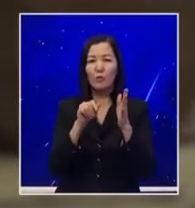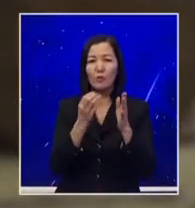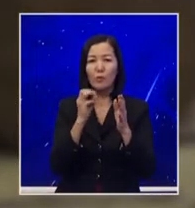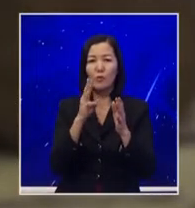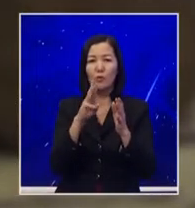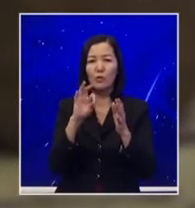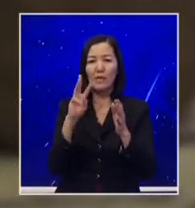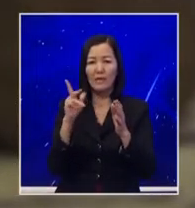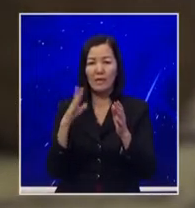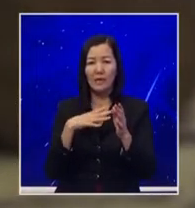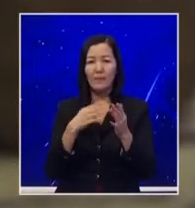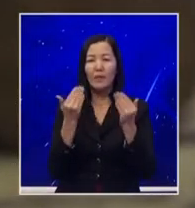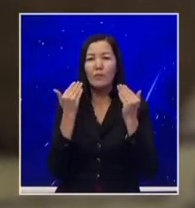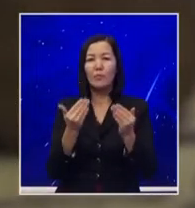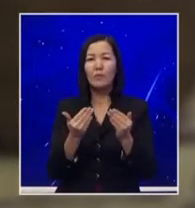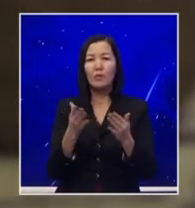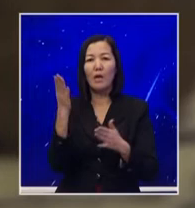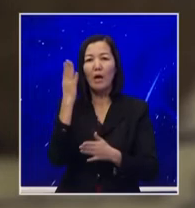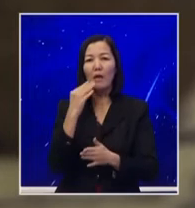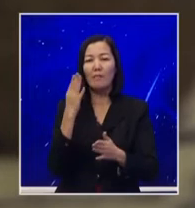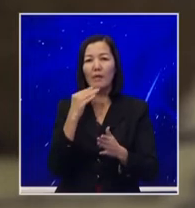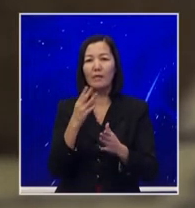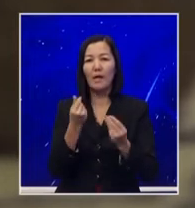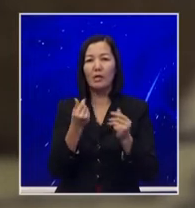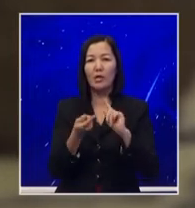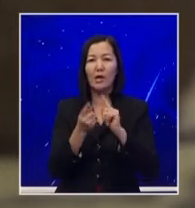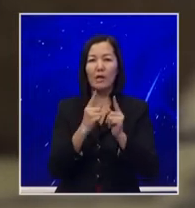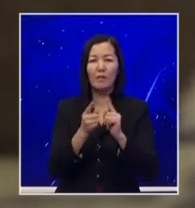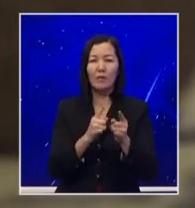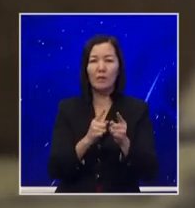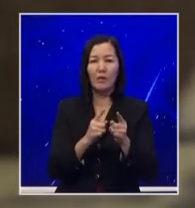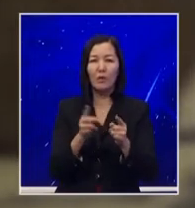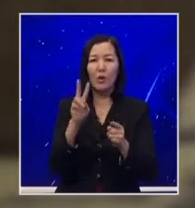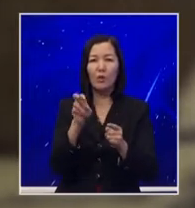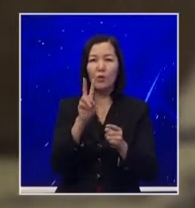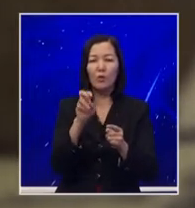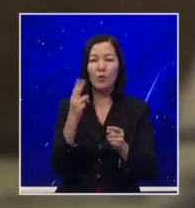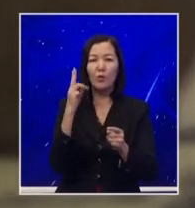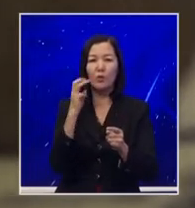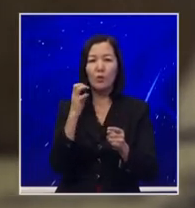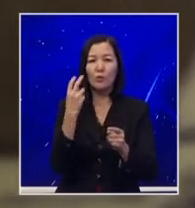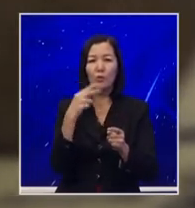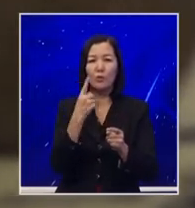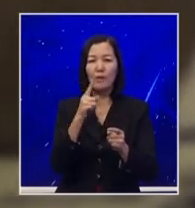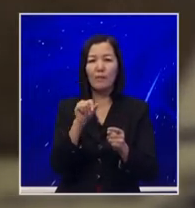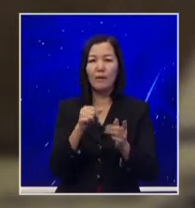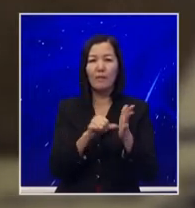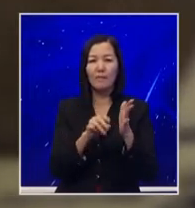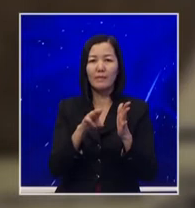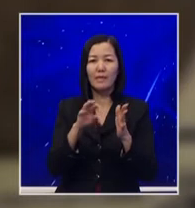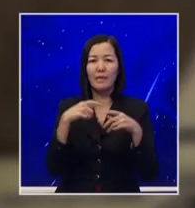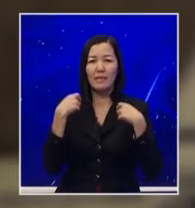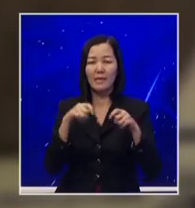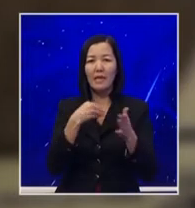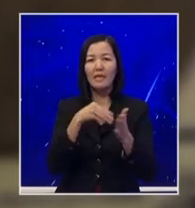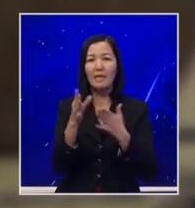Курс кейзет мәліметінше бүгінде Алматыдағы ақша айырбастау пункттерінде доллар 421,60 теңгеге сатылса, сатып